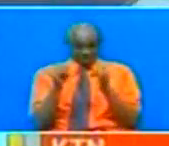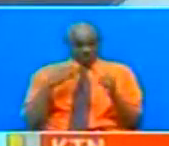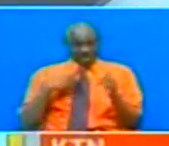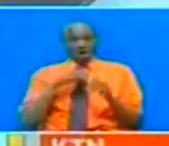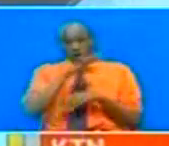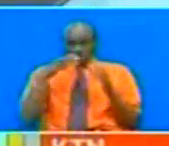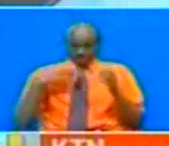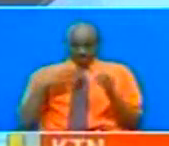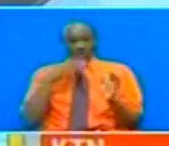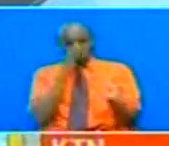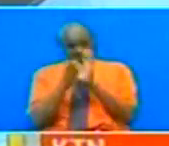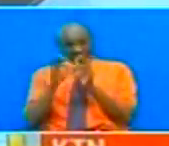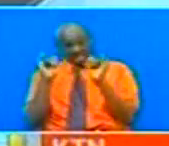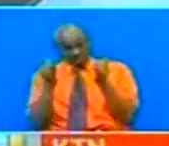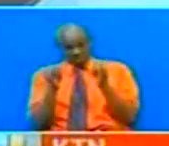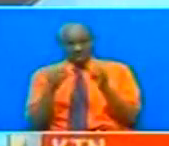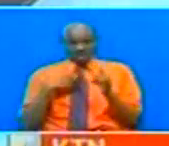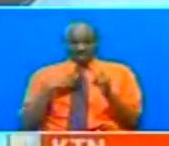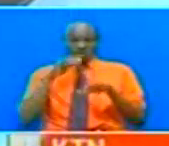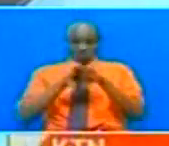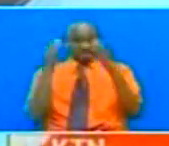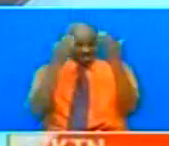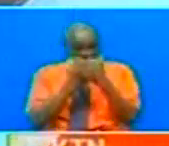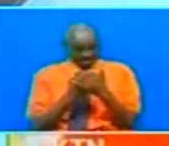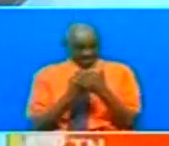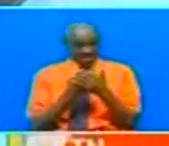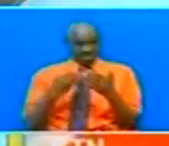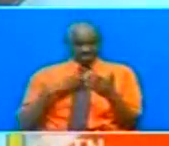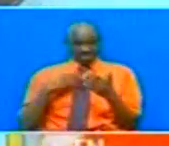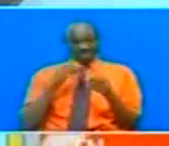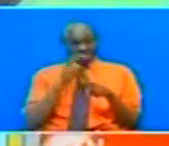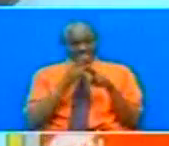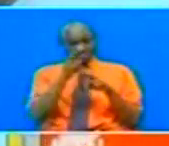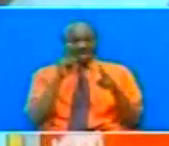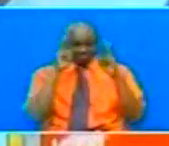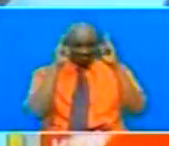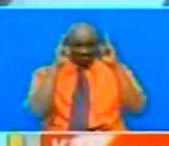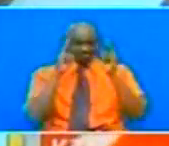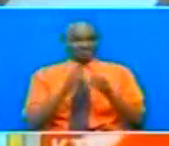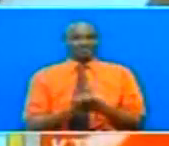niaba ya wote waliofanikisha taarifa hizi, usiku mwema. Jina langu ni Mashirima Kapombe.